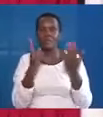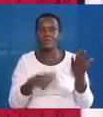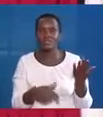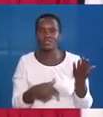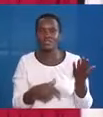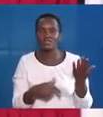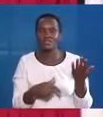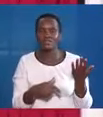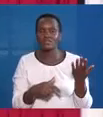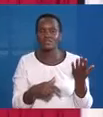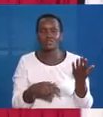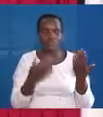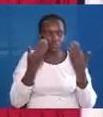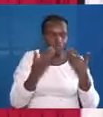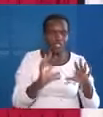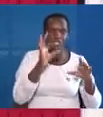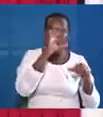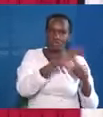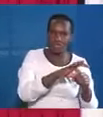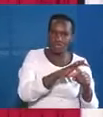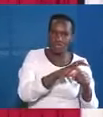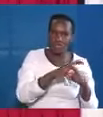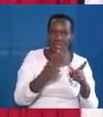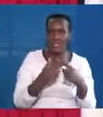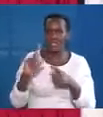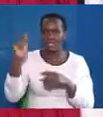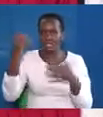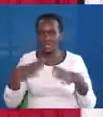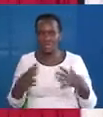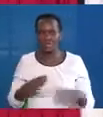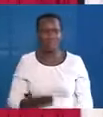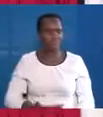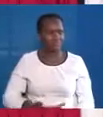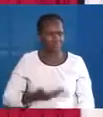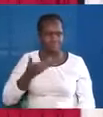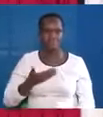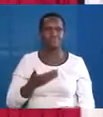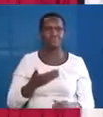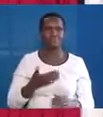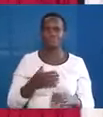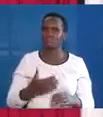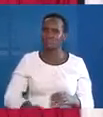tuamaliza uchaguzi wa Kenya wakiwa wamegawanyika.